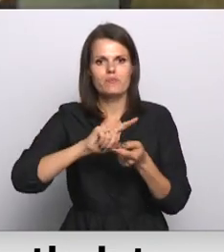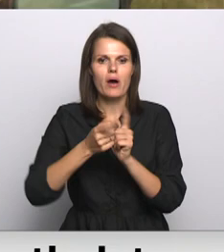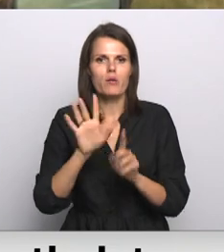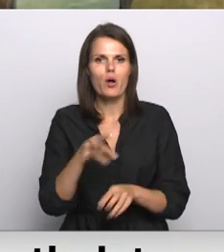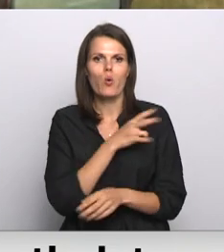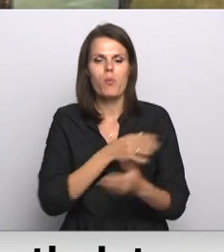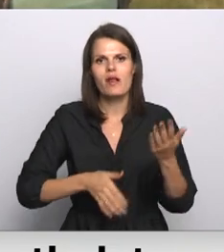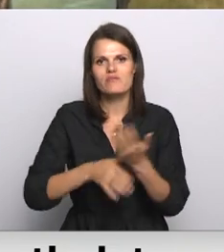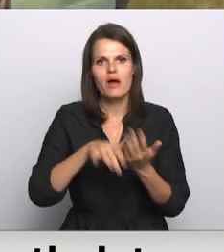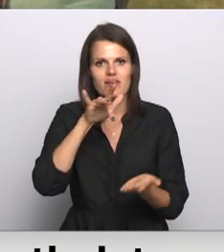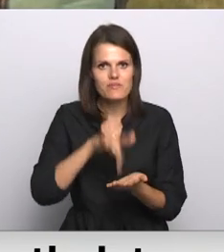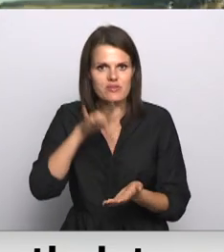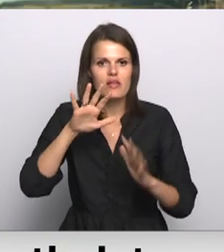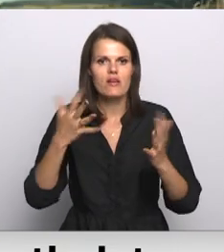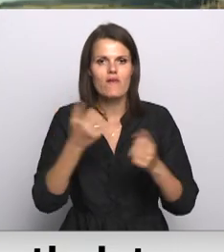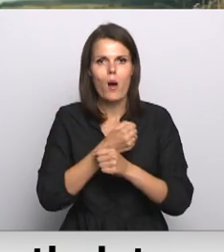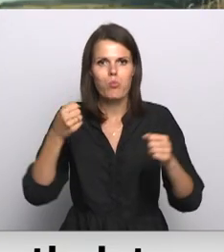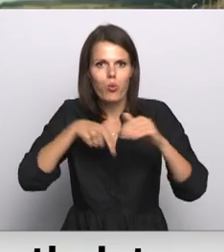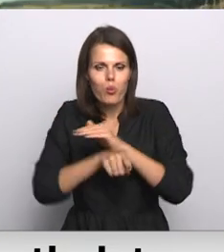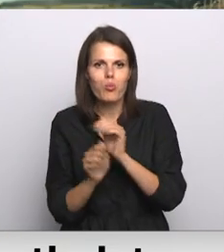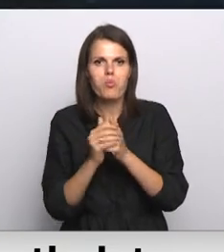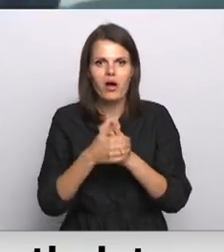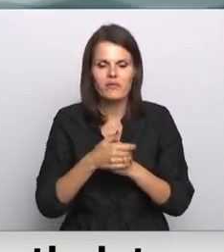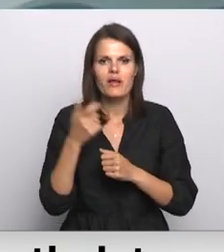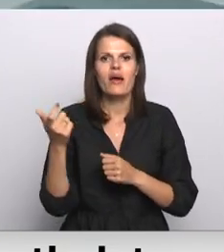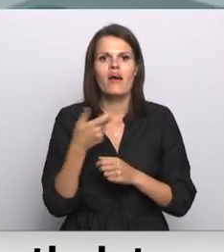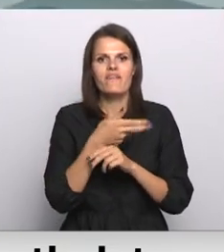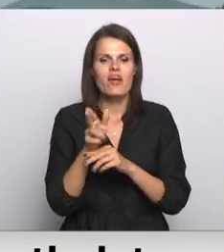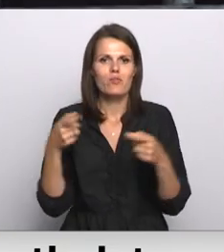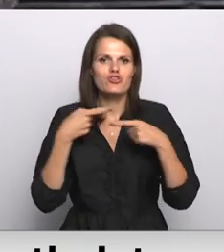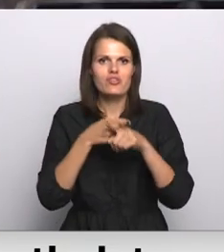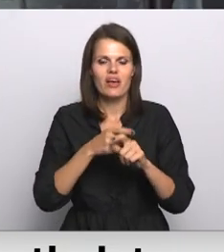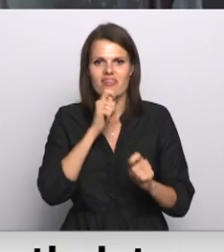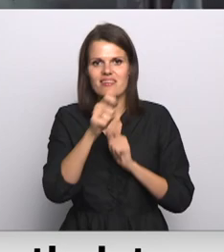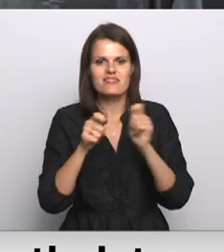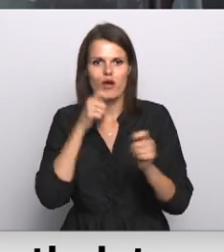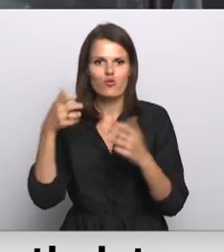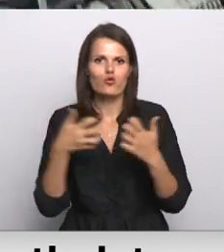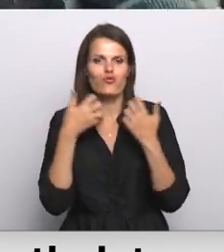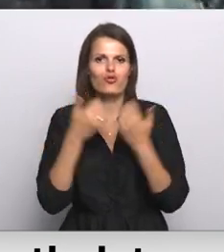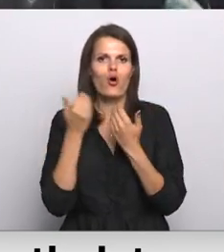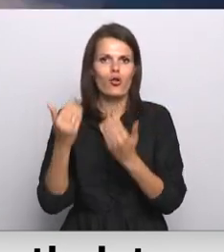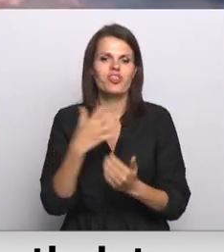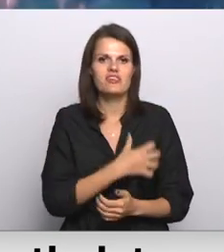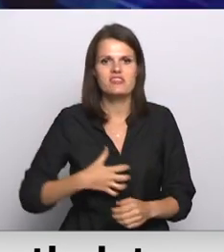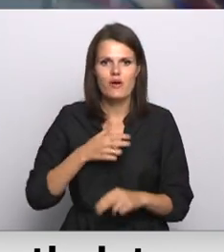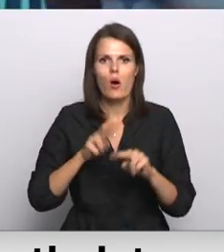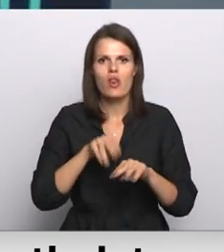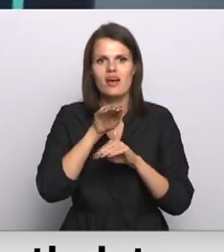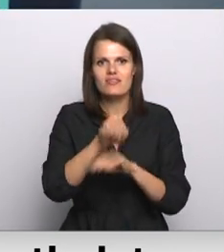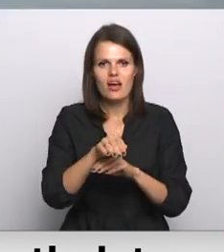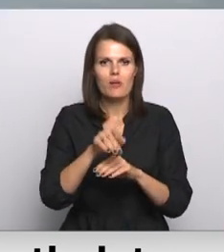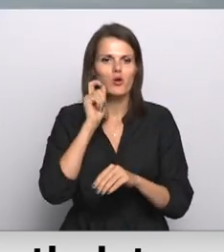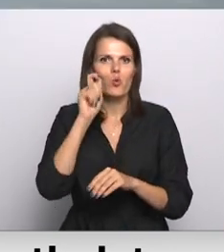humānās palīdzības centriem vai bumbu patversmēm. Filmēšanas tehnika ziedot frontes vajadzībām. Un, lai saglabātu Ukrainas